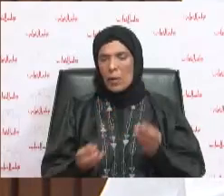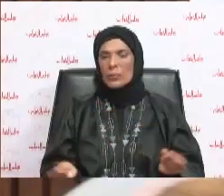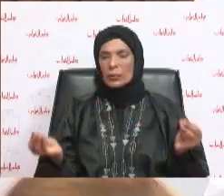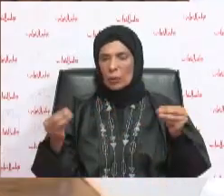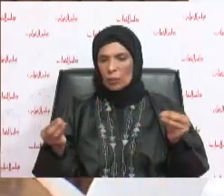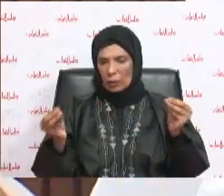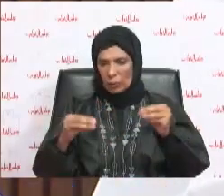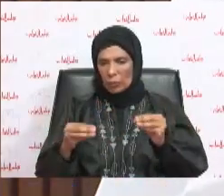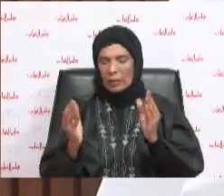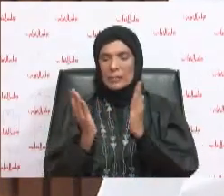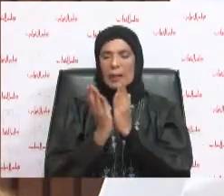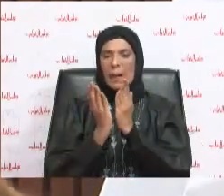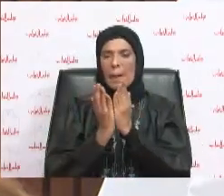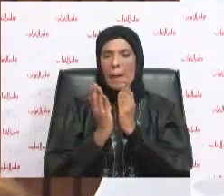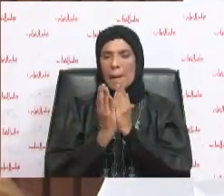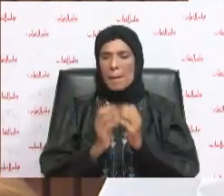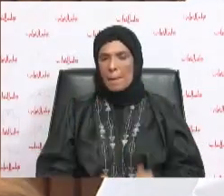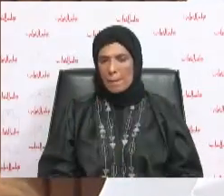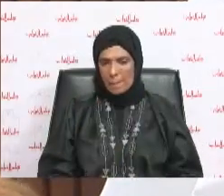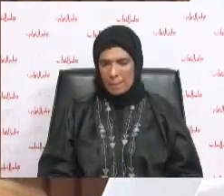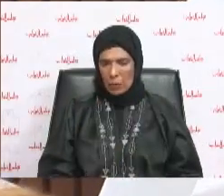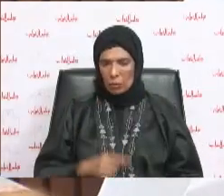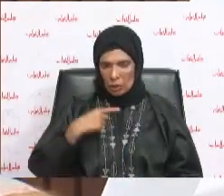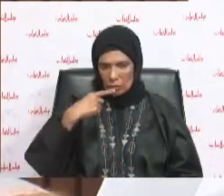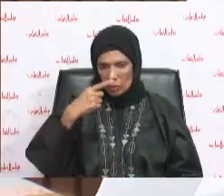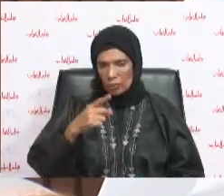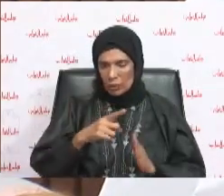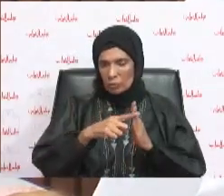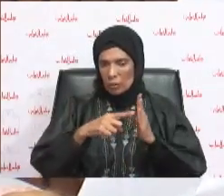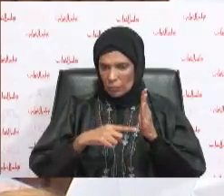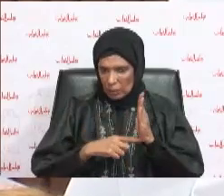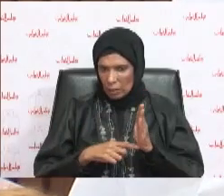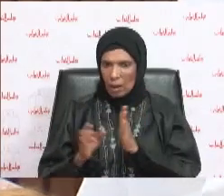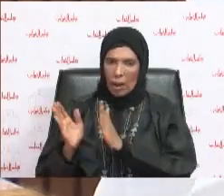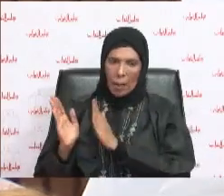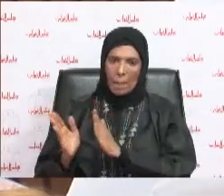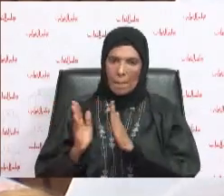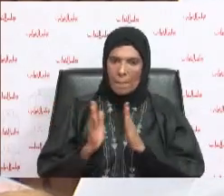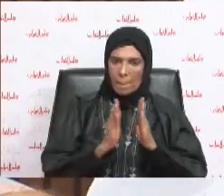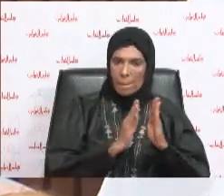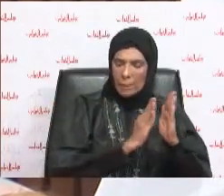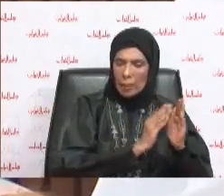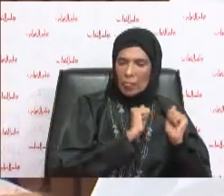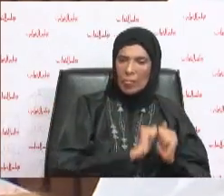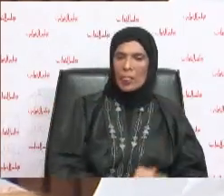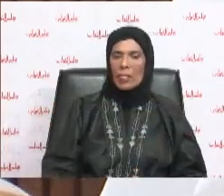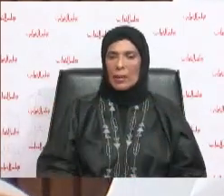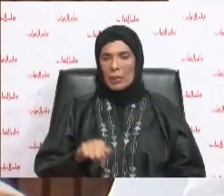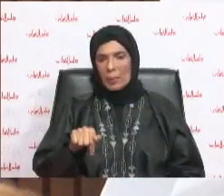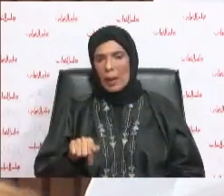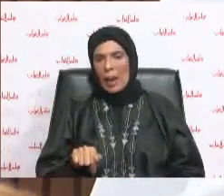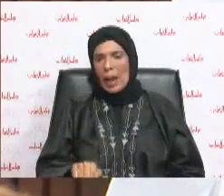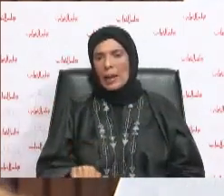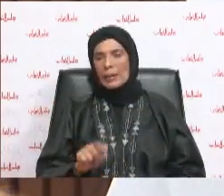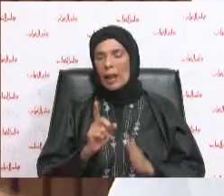من الدراسة. هناك دائما أنا أقول أن القوانين لا توضع إلى تنظيم أمور الناس، فإذا كان هذا